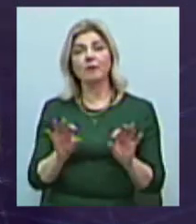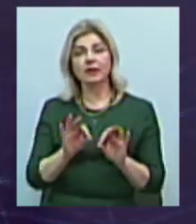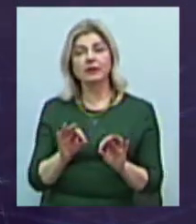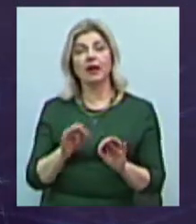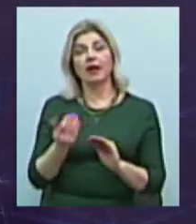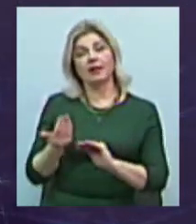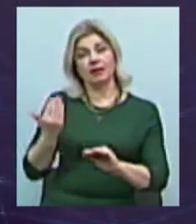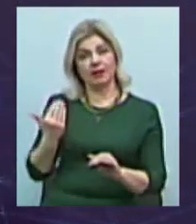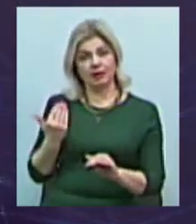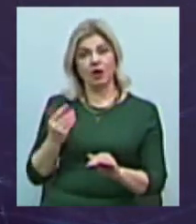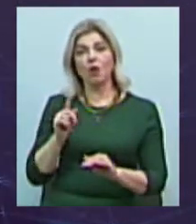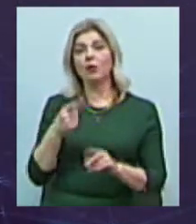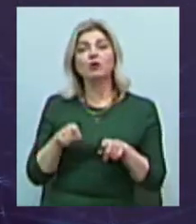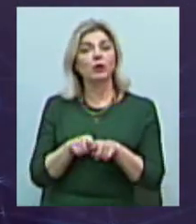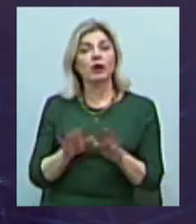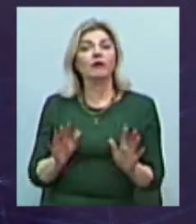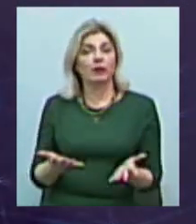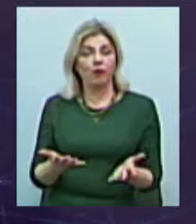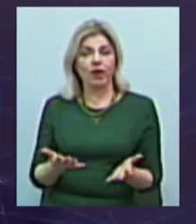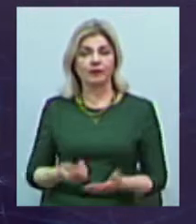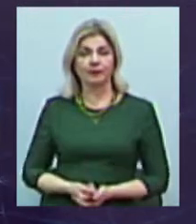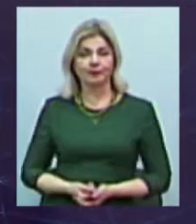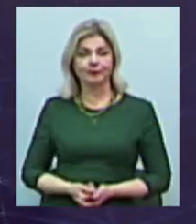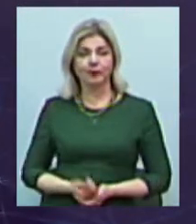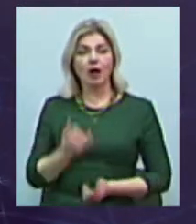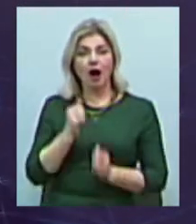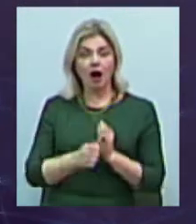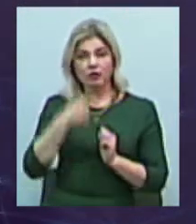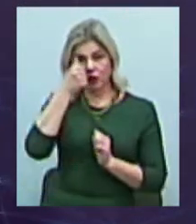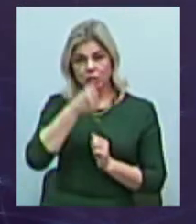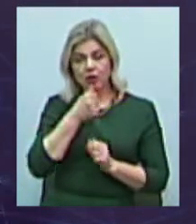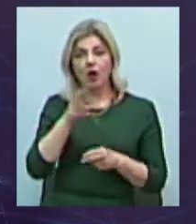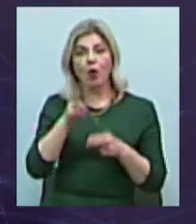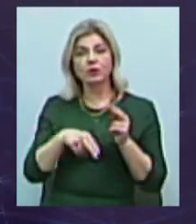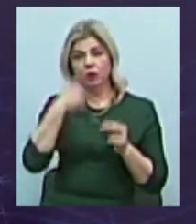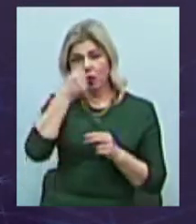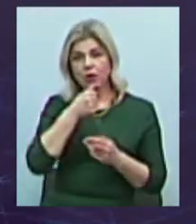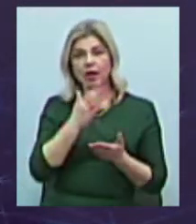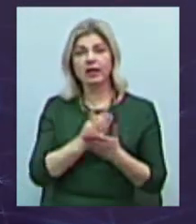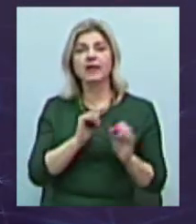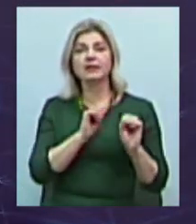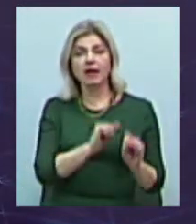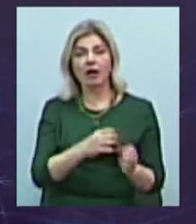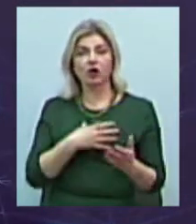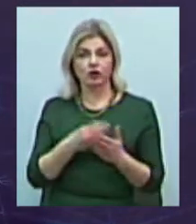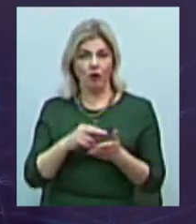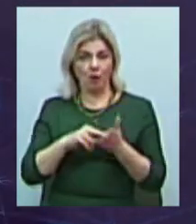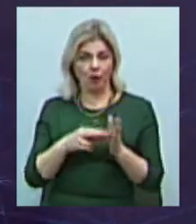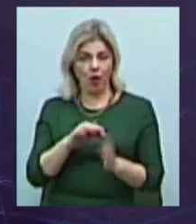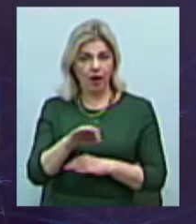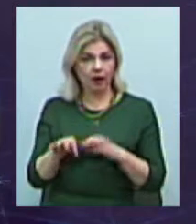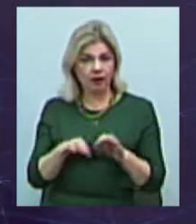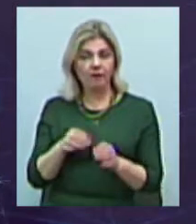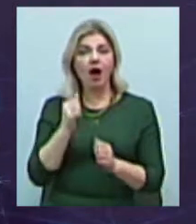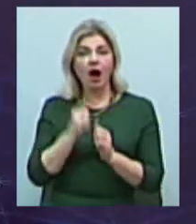назад, чому так відбувається. У нас кожен рік в кінці року є захист в Укравтодорі своїх проєктів. Звичайно,